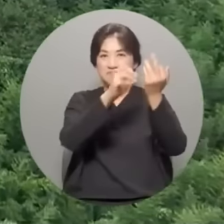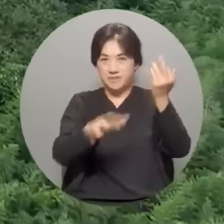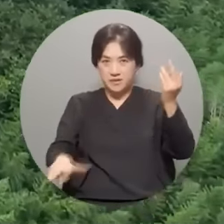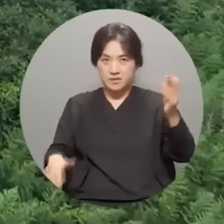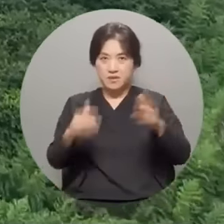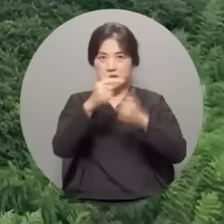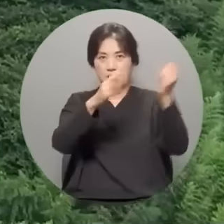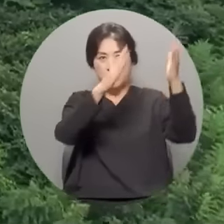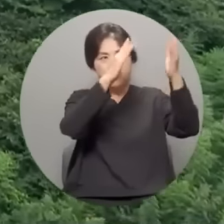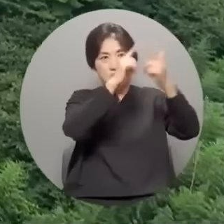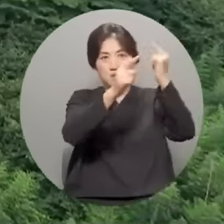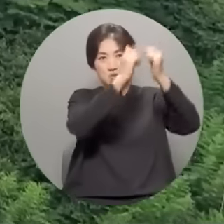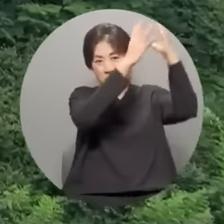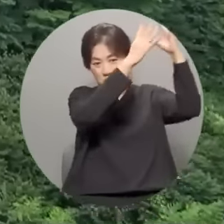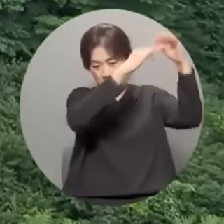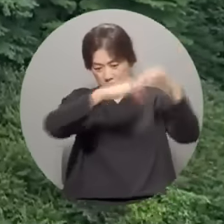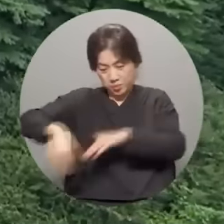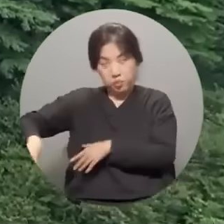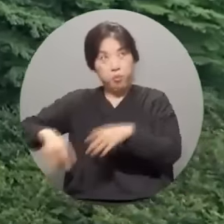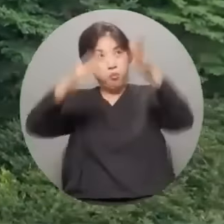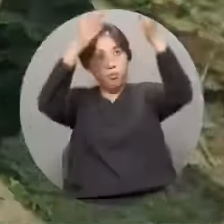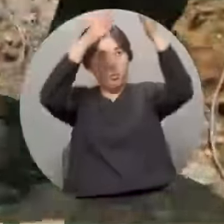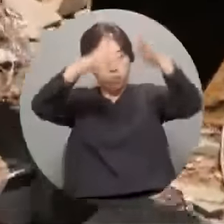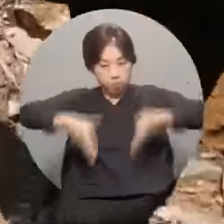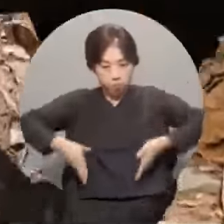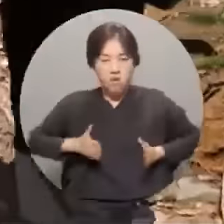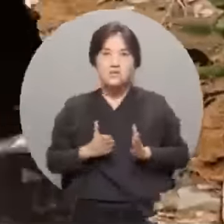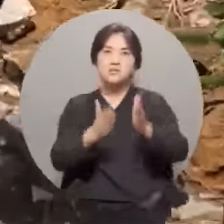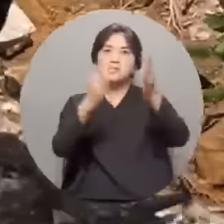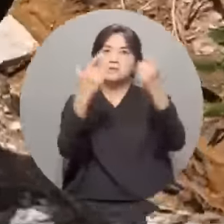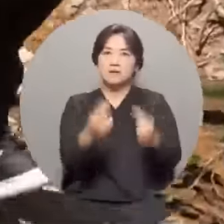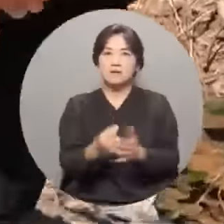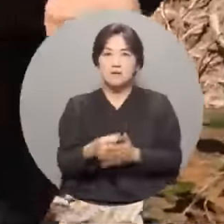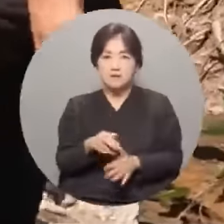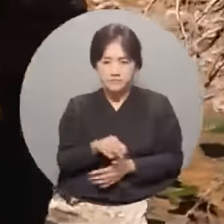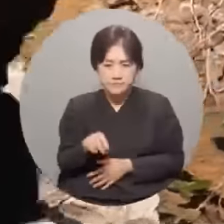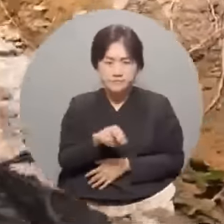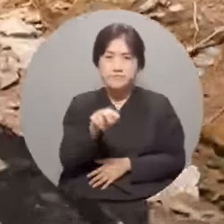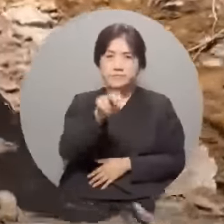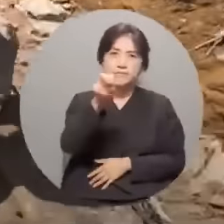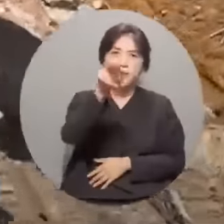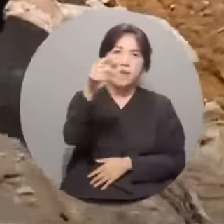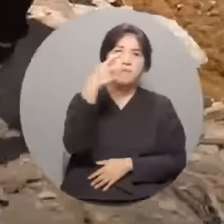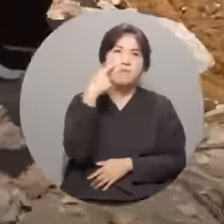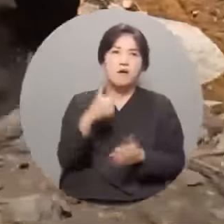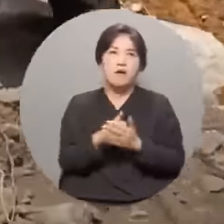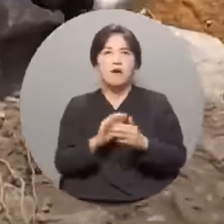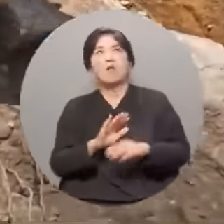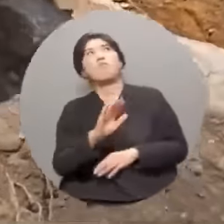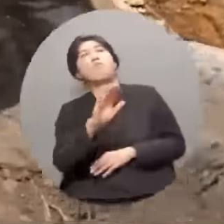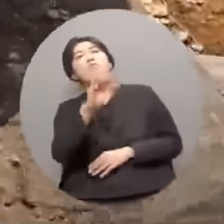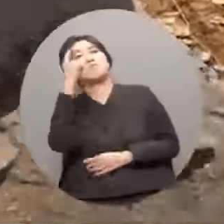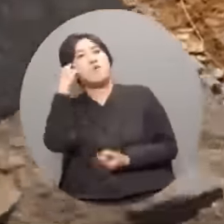휩쓸리면서 숲사이로 길 하나가 나 있습니다 거슬러 올라가 봤습니다 엄청